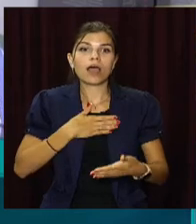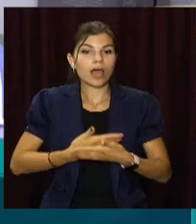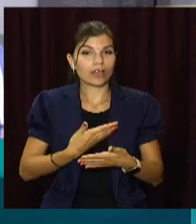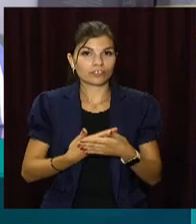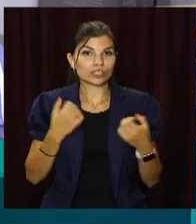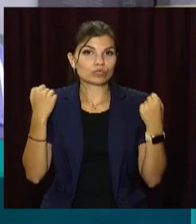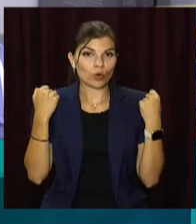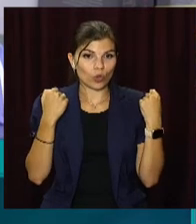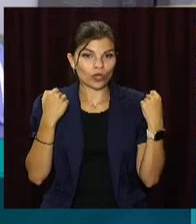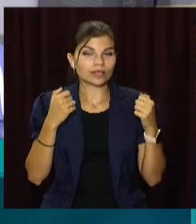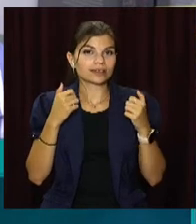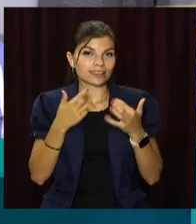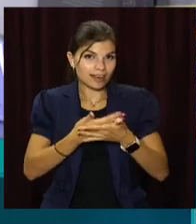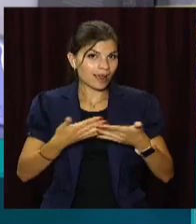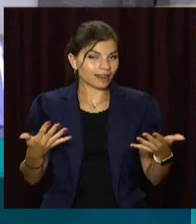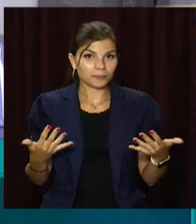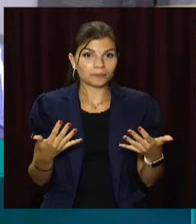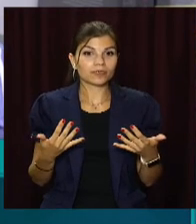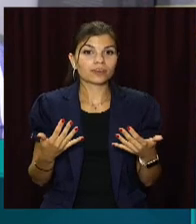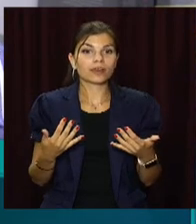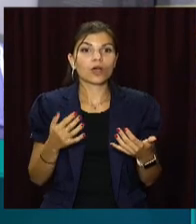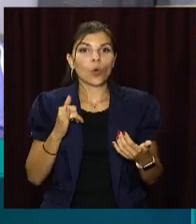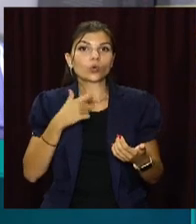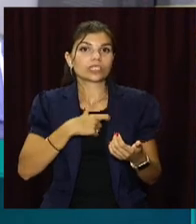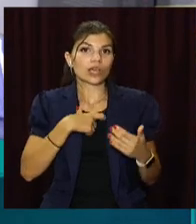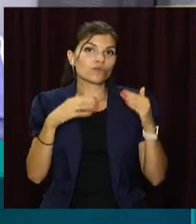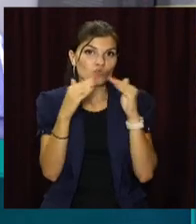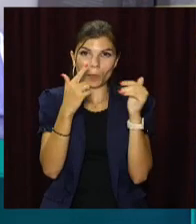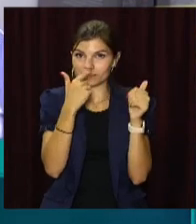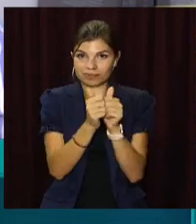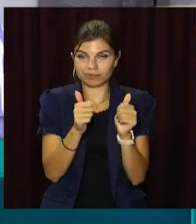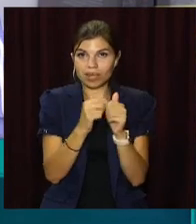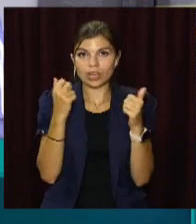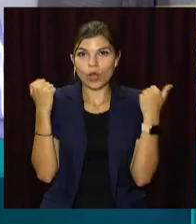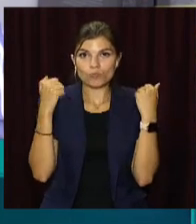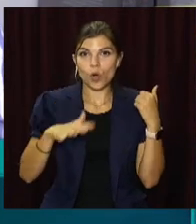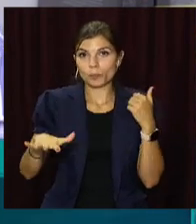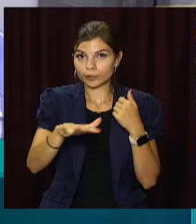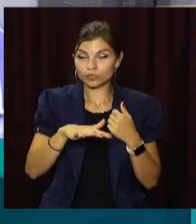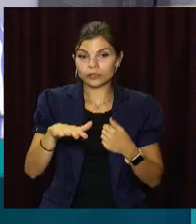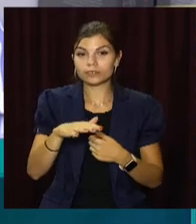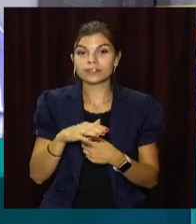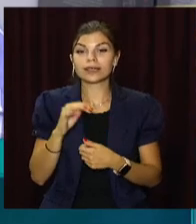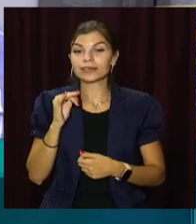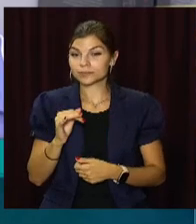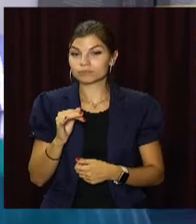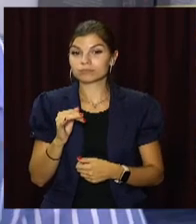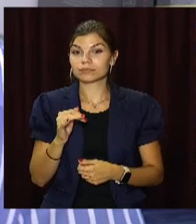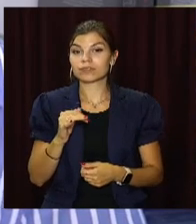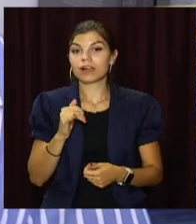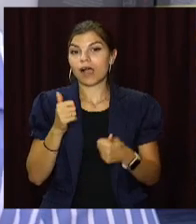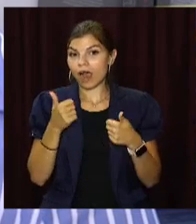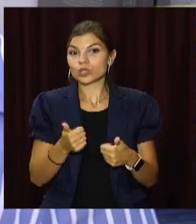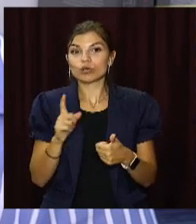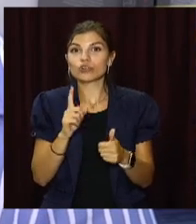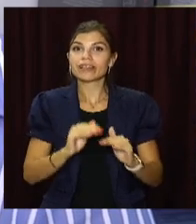активними спортивними справами саме у себе вдома, на спортивних майданчиках. І гарно, що